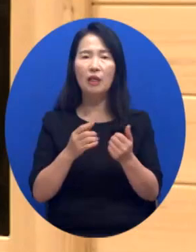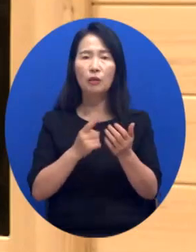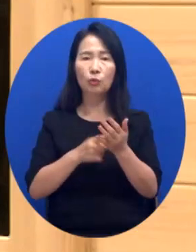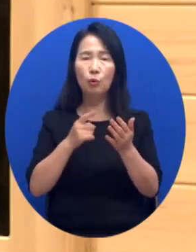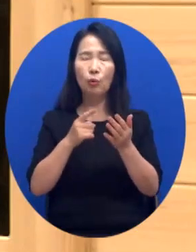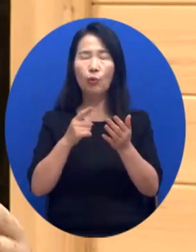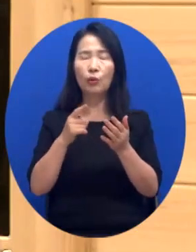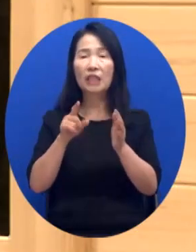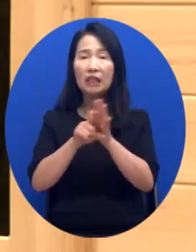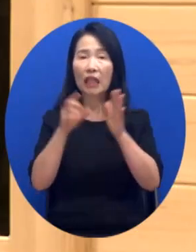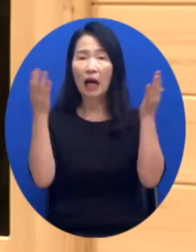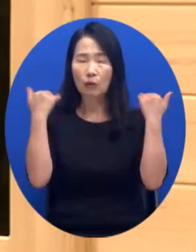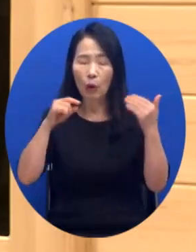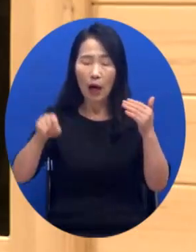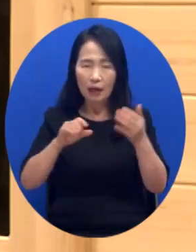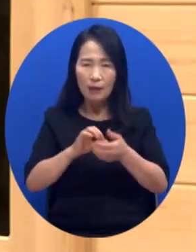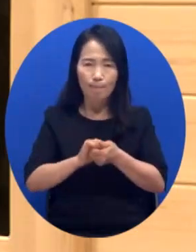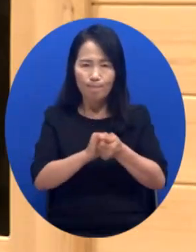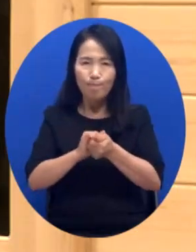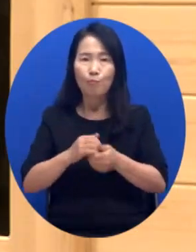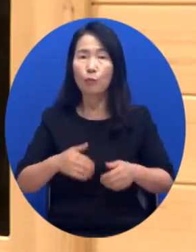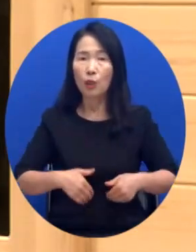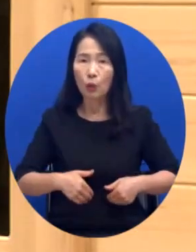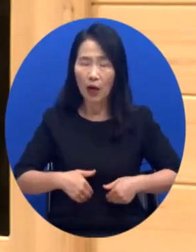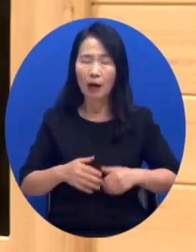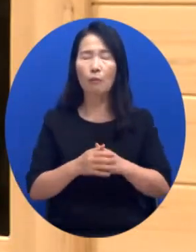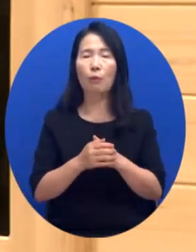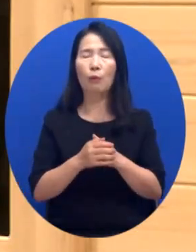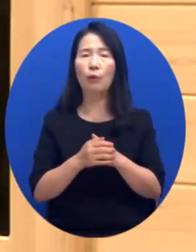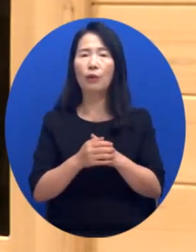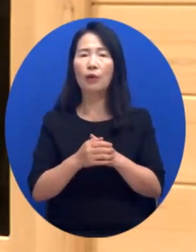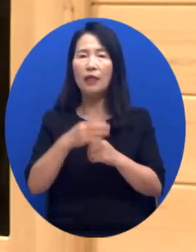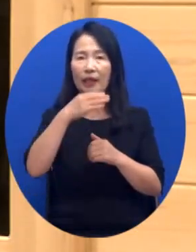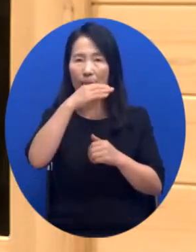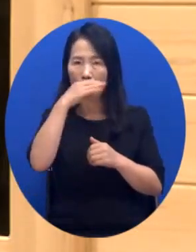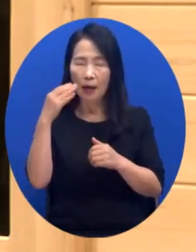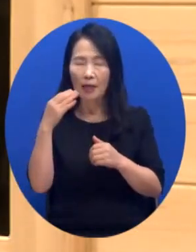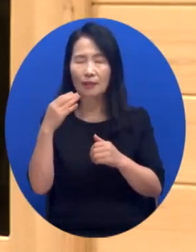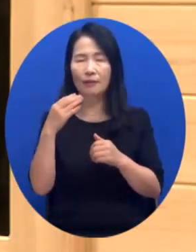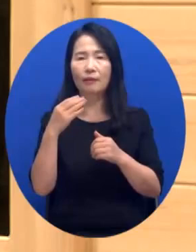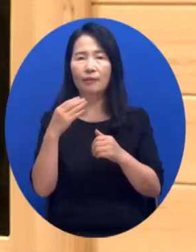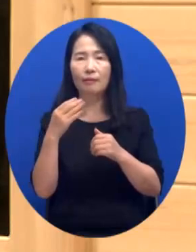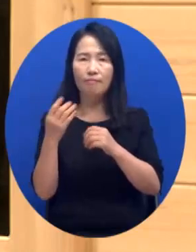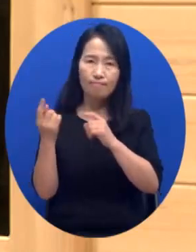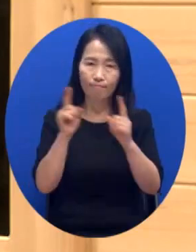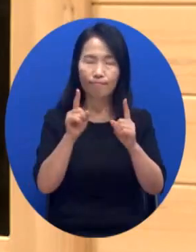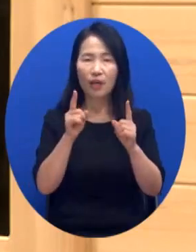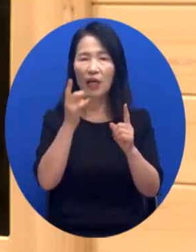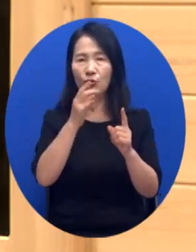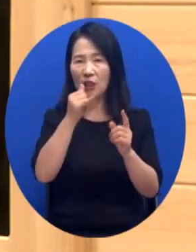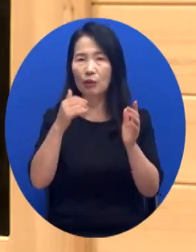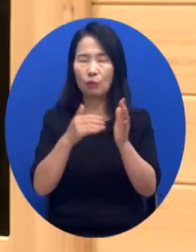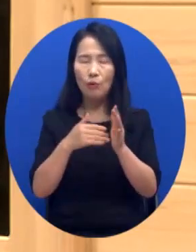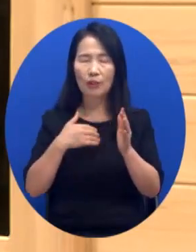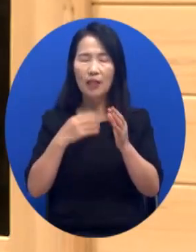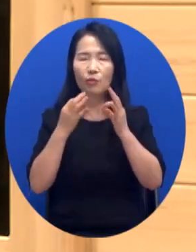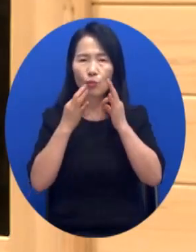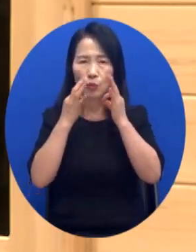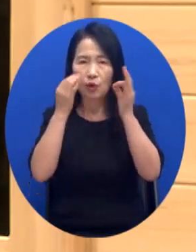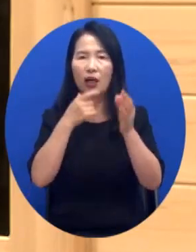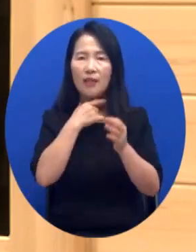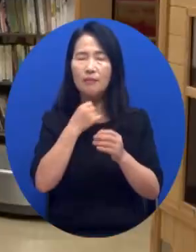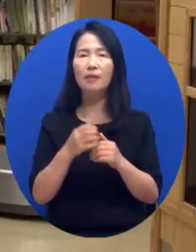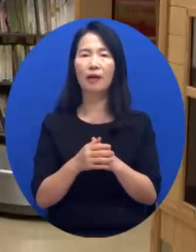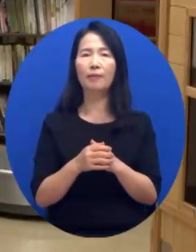결속해야 되고 총회 내부가 결속이 돼서 반드시 일은 정상화 하루속히 할 수 있도록 저희 모든 리더십을 다